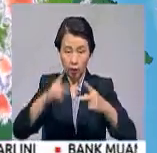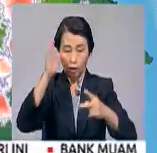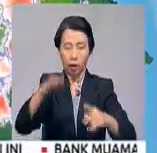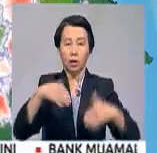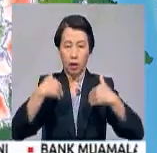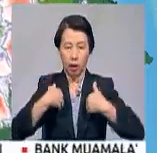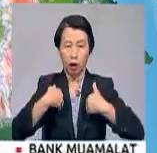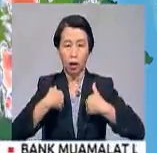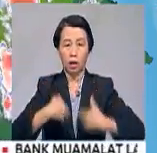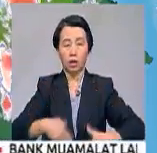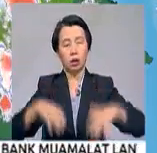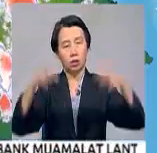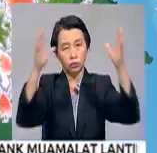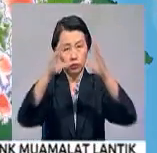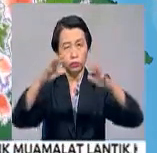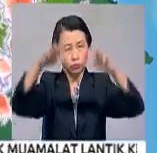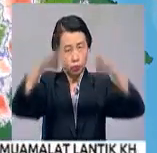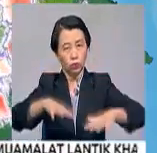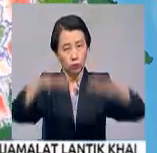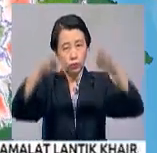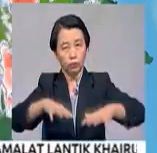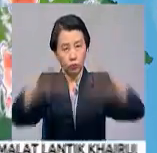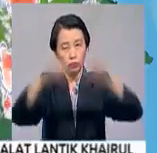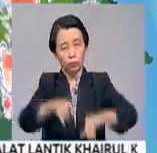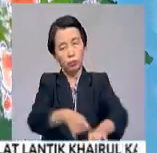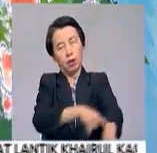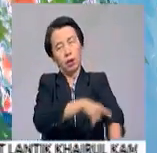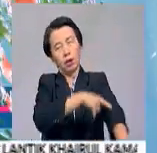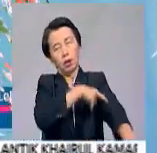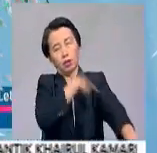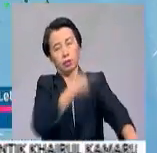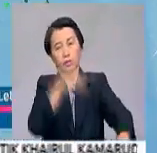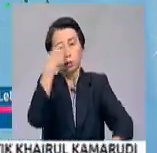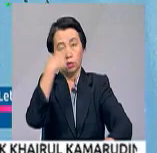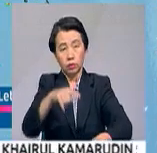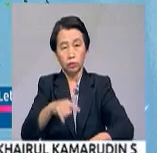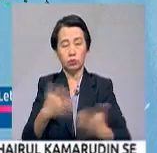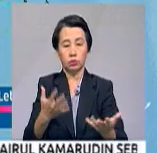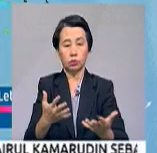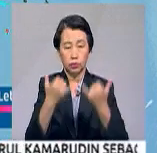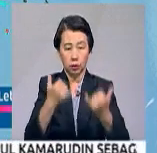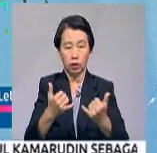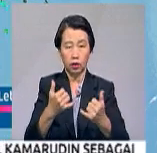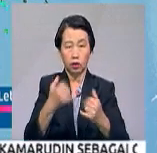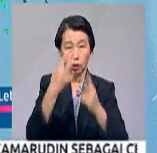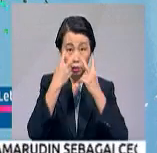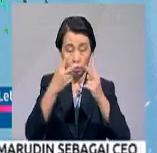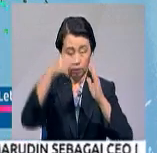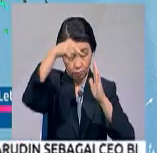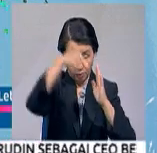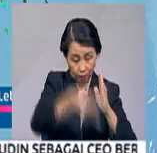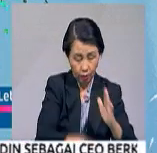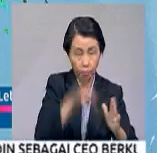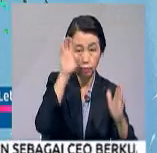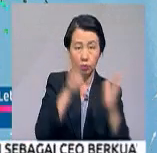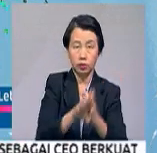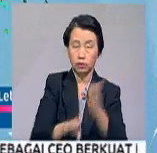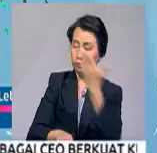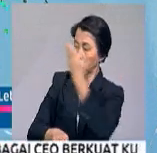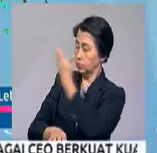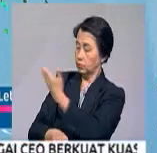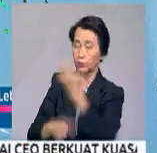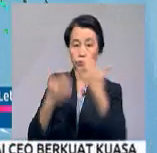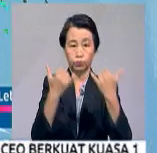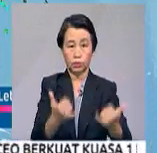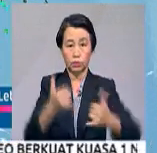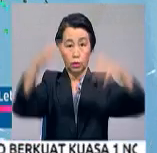menerima kadar cuaca yang agak lembap berpanjangan dan bagi melihat keadaan ini dengan lebih terperinci kita beralih ke paparan gempa radar. Pada ketika